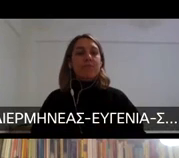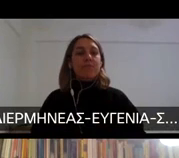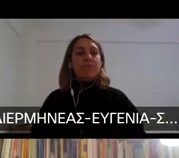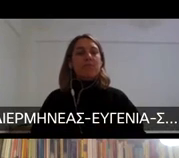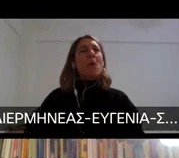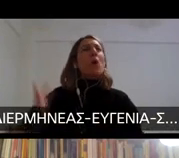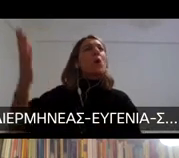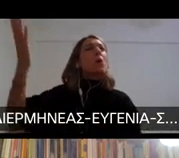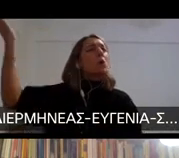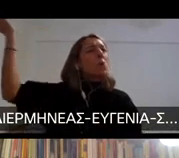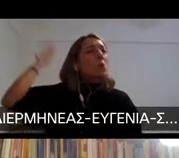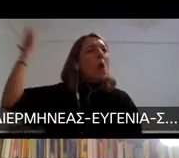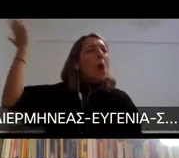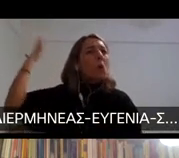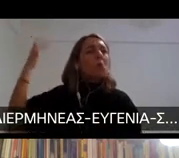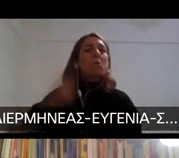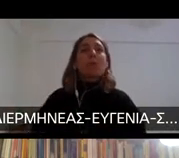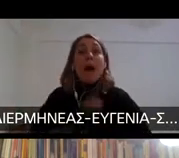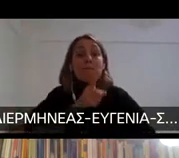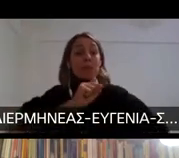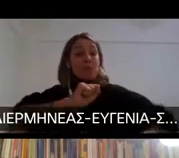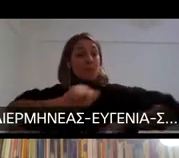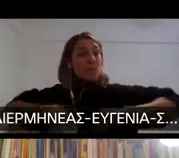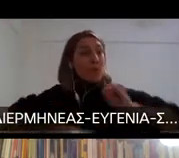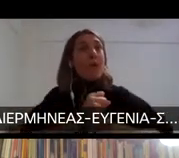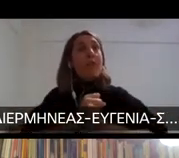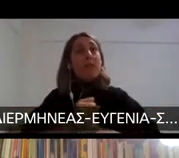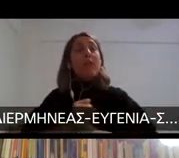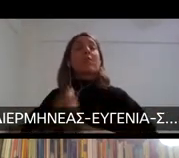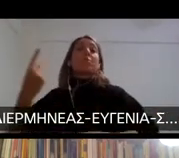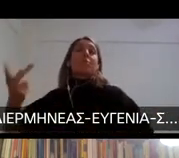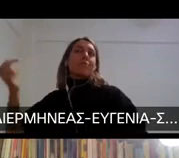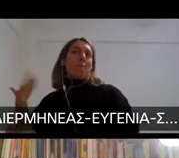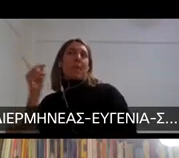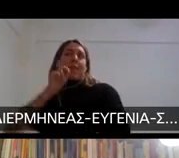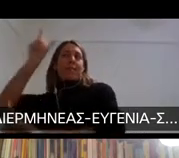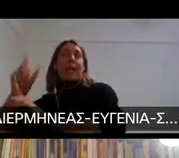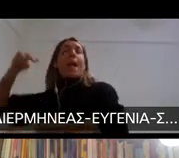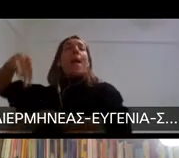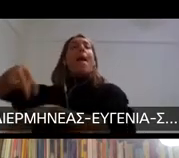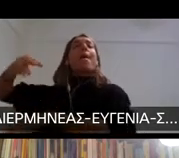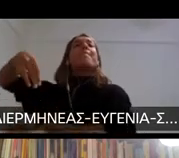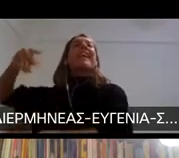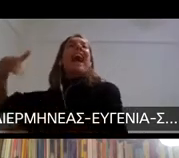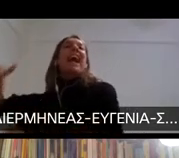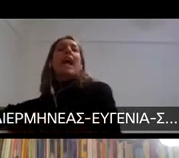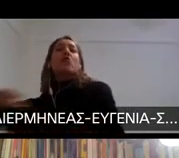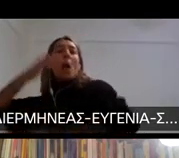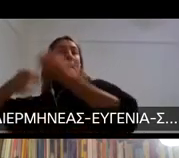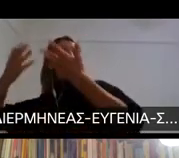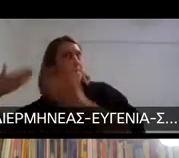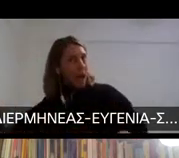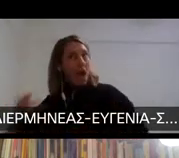από τότε που πρώτα έγιναν αυτές οι προσπάθειες, όπως μας είπε πολύ ωραία η Μαρία Ιγκασούκα, τα